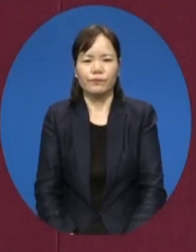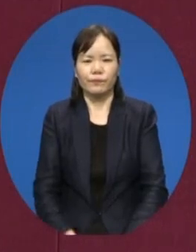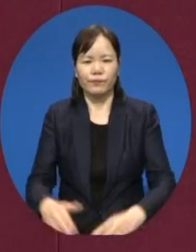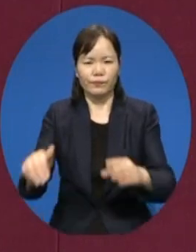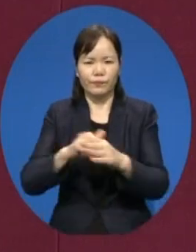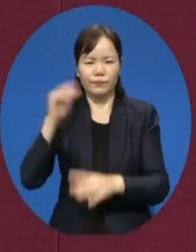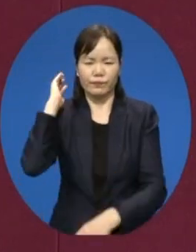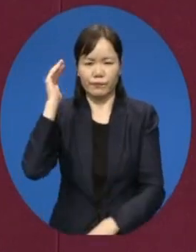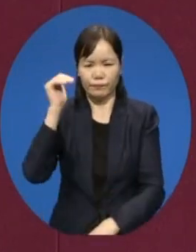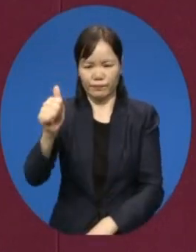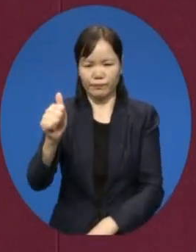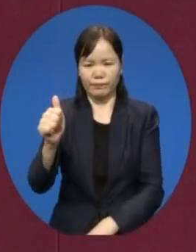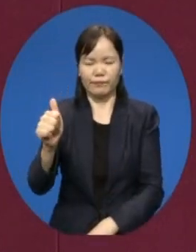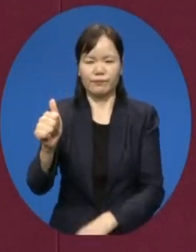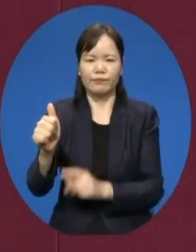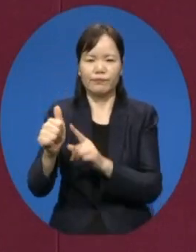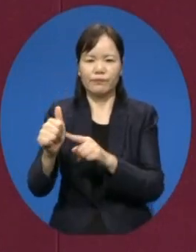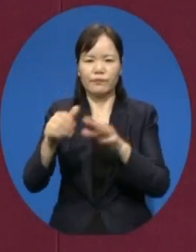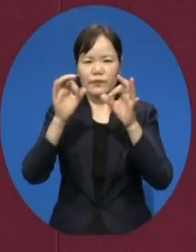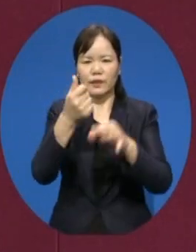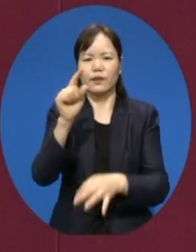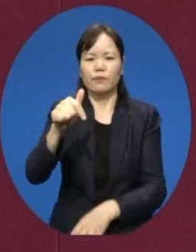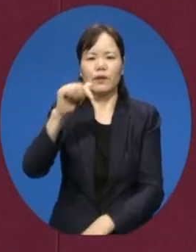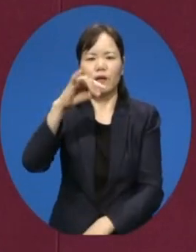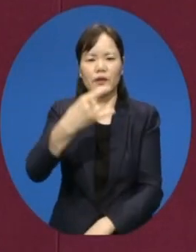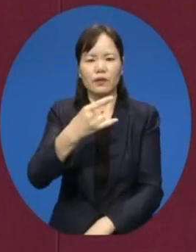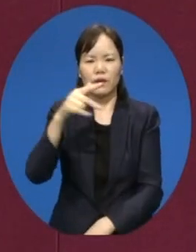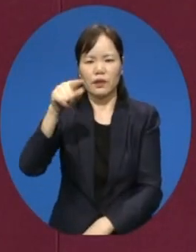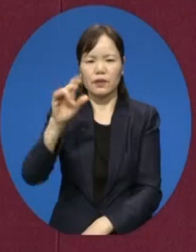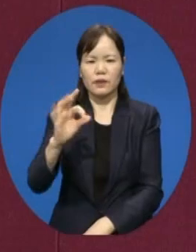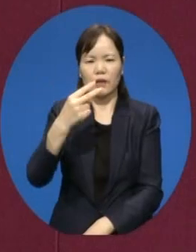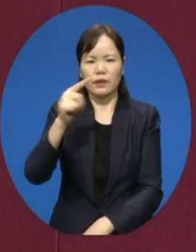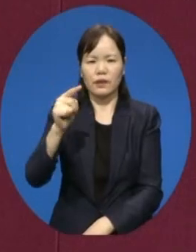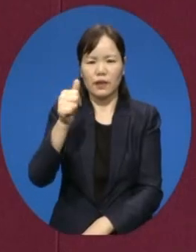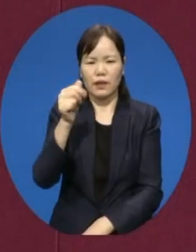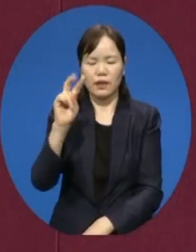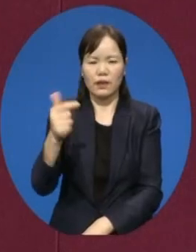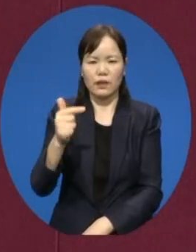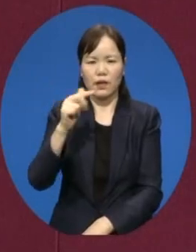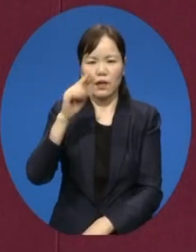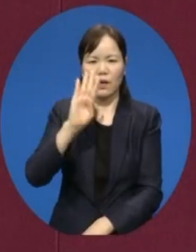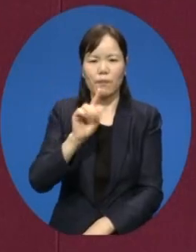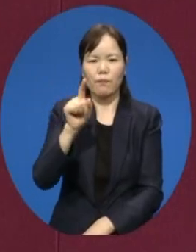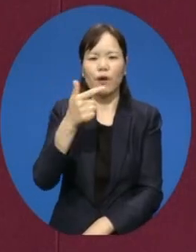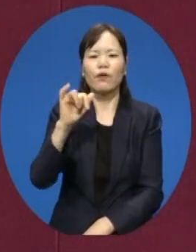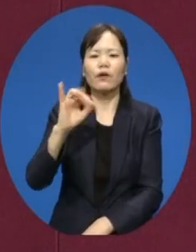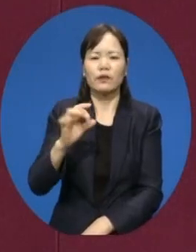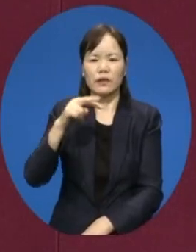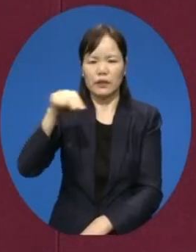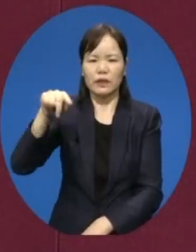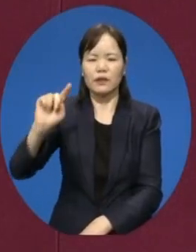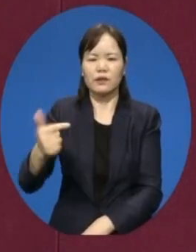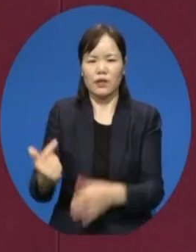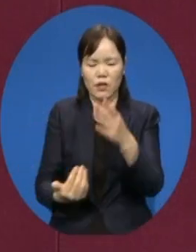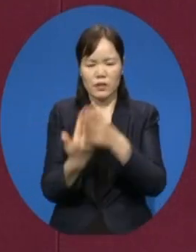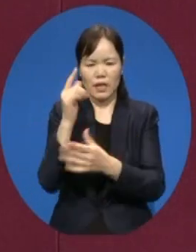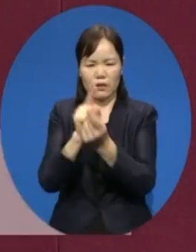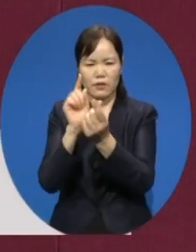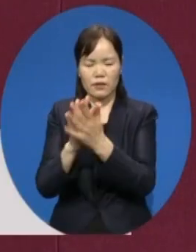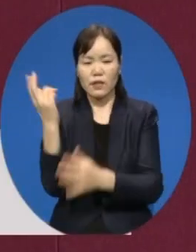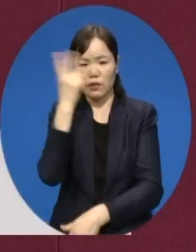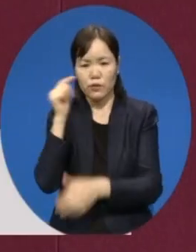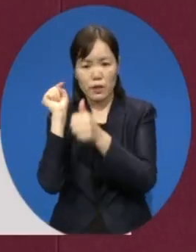문재인 대통령님, 김학의, 장자연, 버닝썬 사건 직접 수사